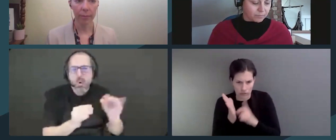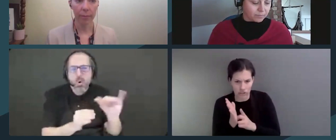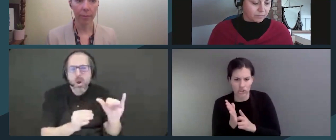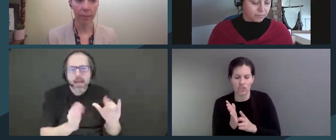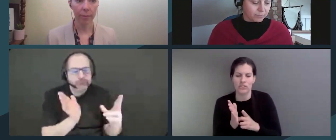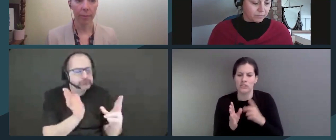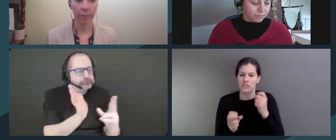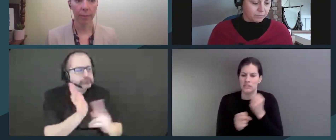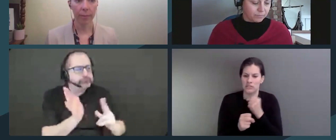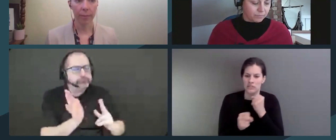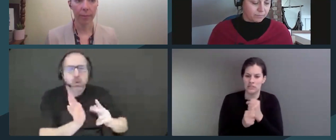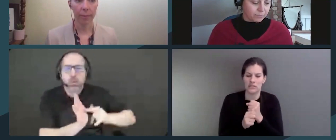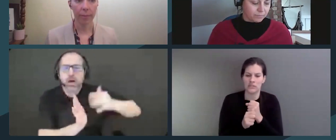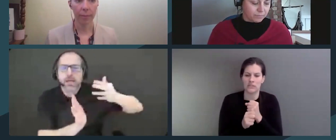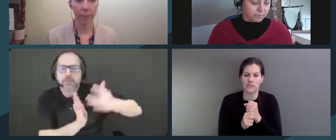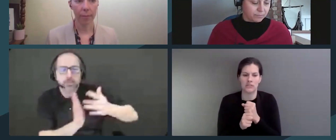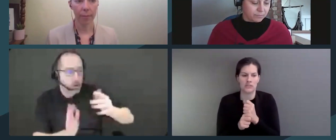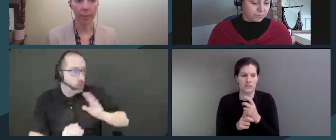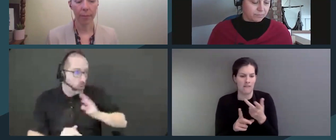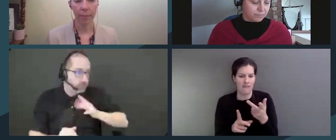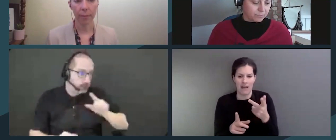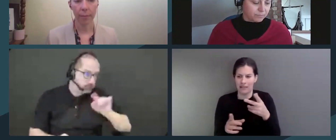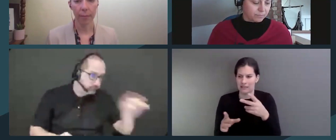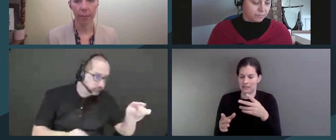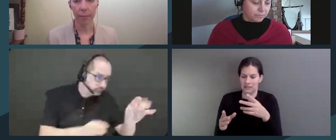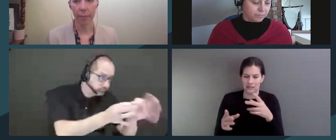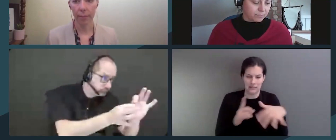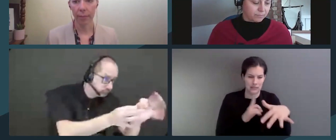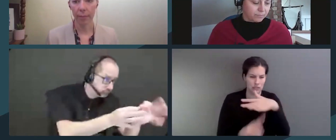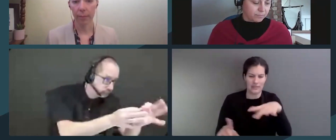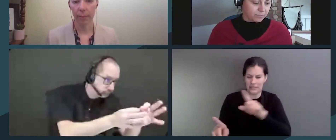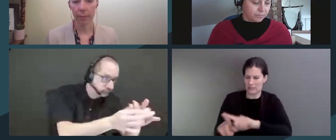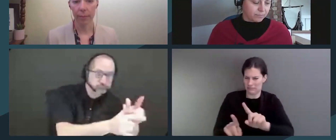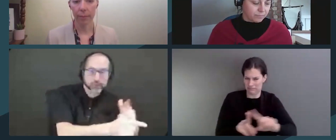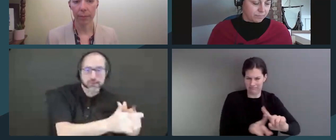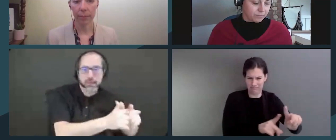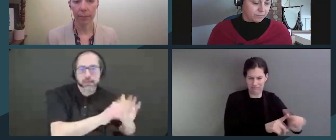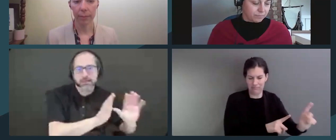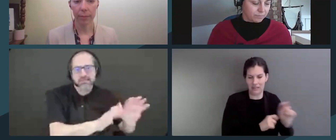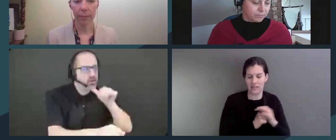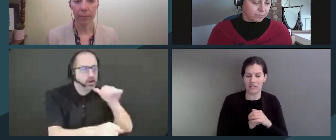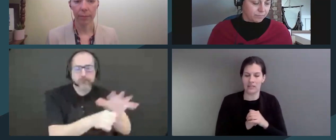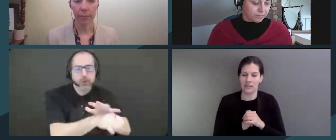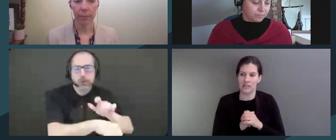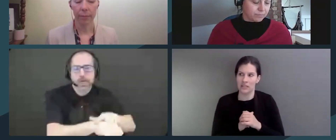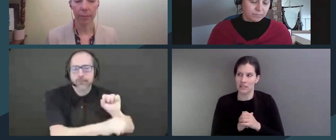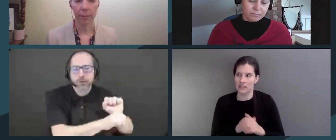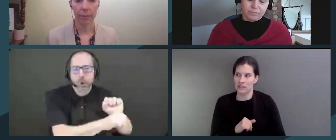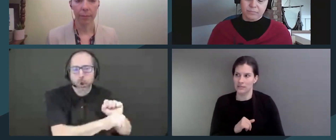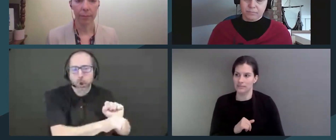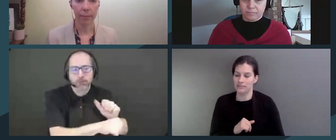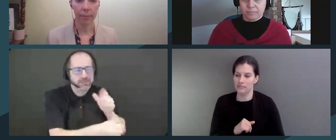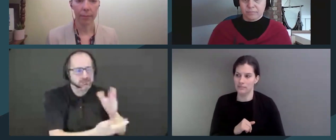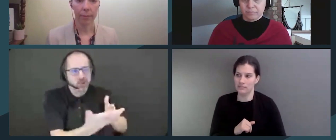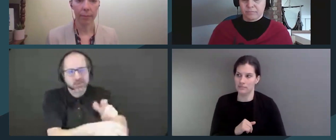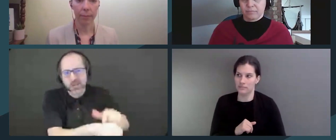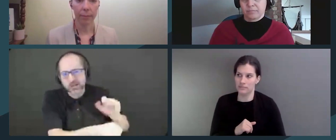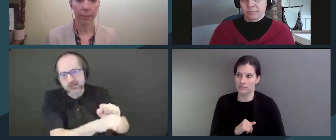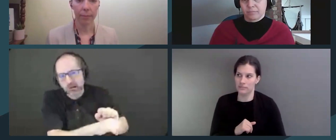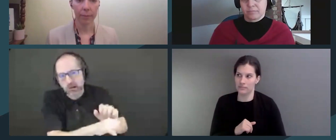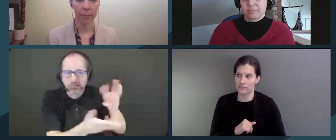Et parfois, les gens passent. Ah, c'est pas un emploi à temps plein. C'est pas un emploi à temps partiel. La rémunération, ben, ça